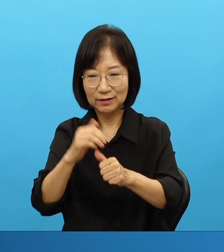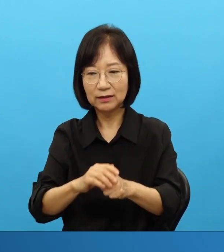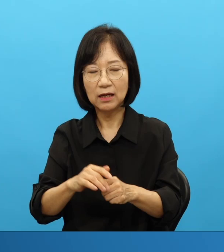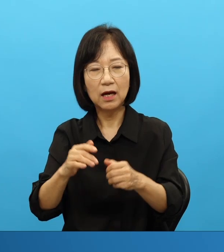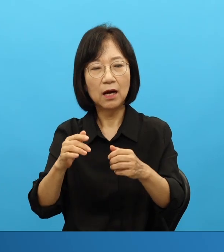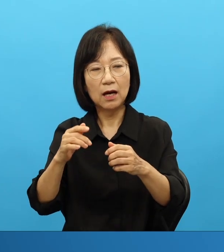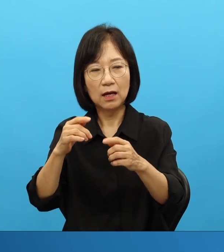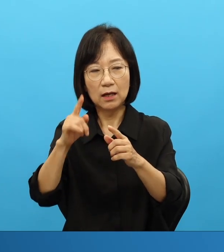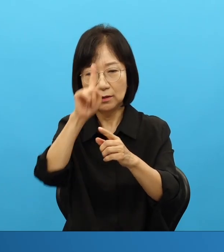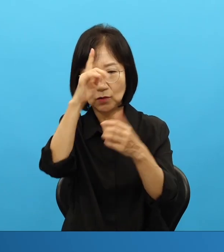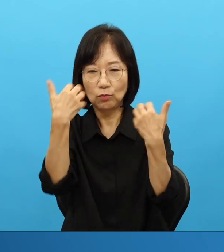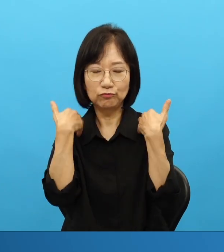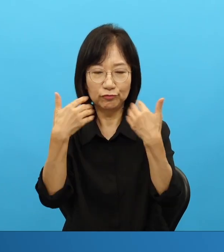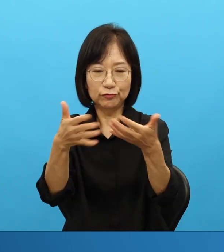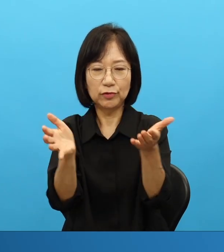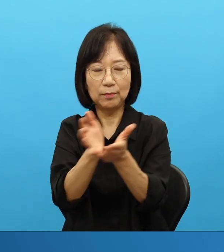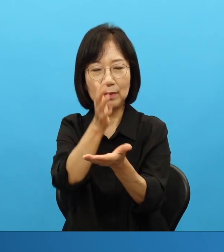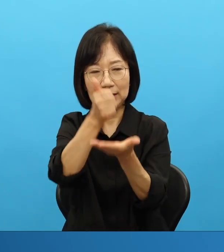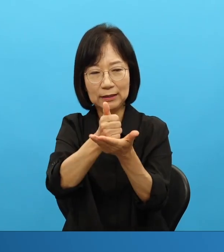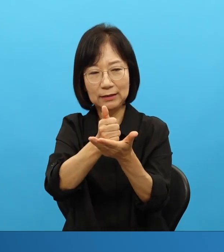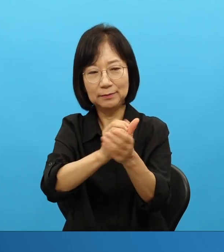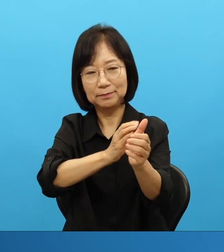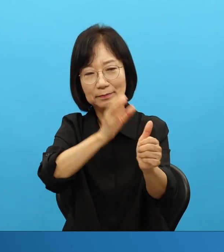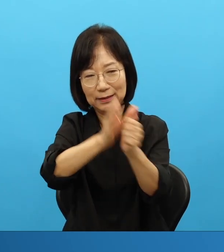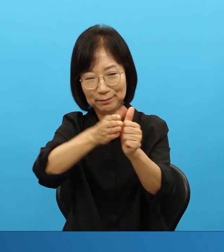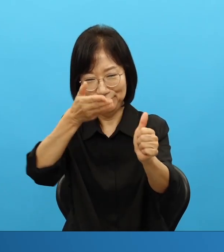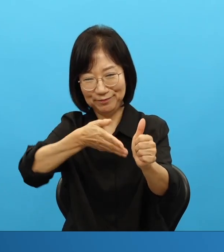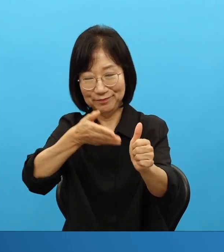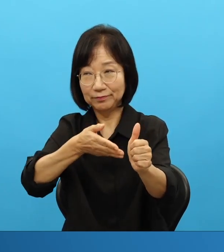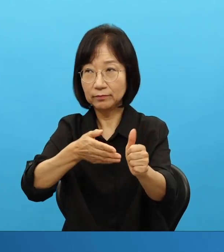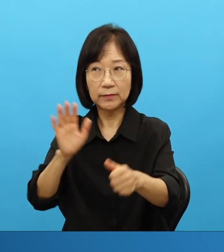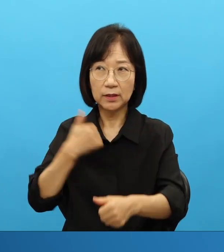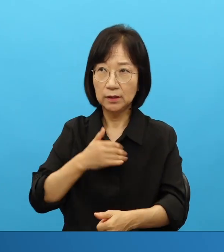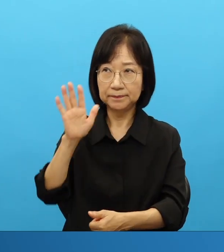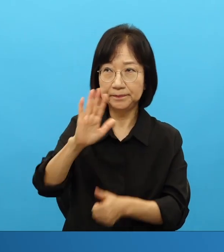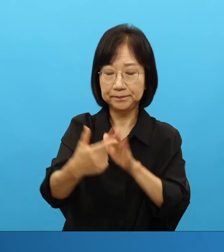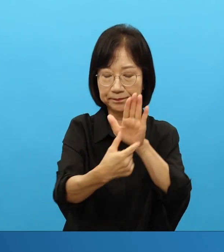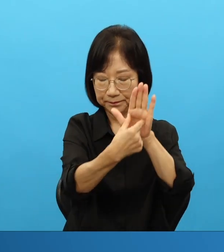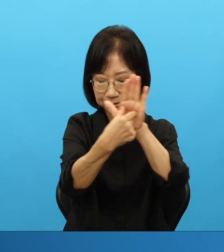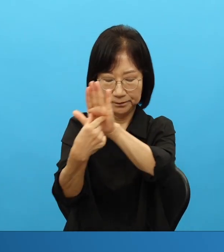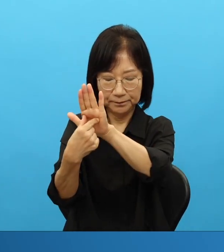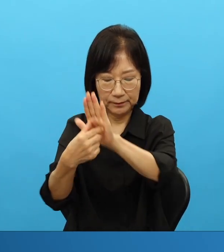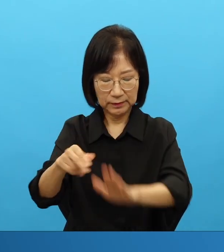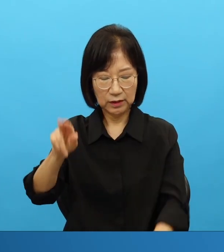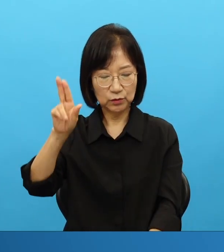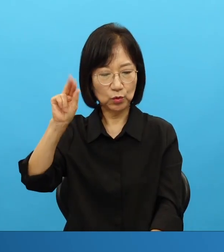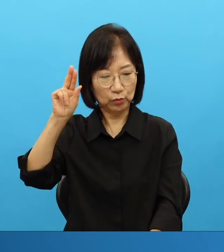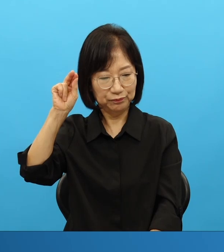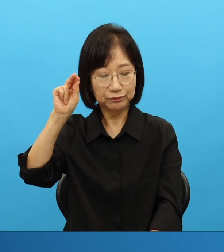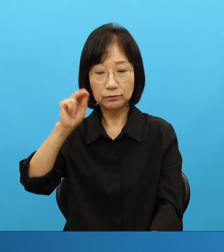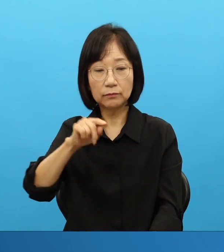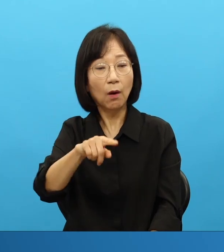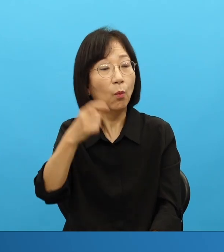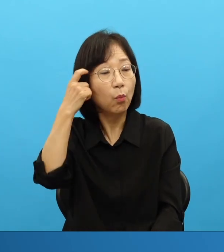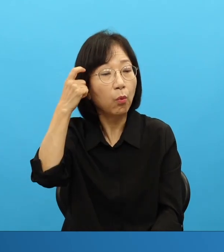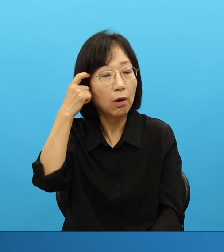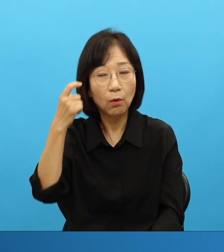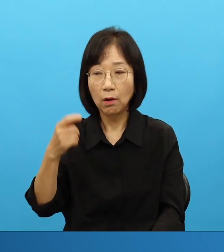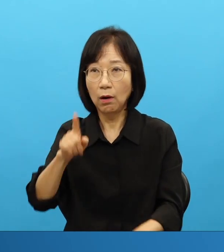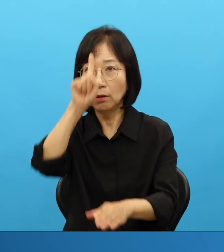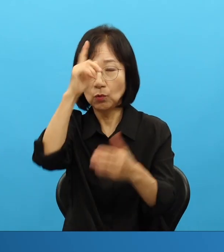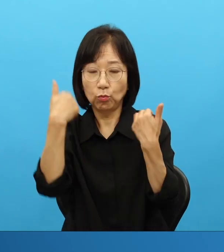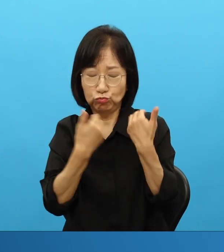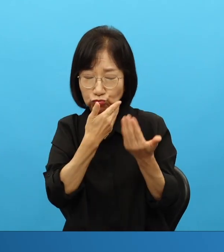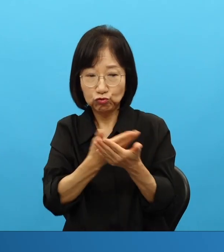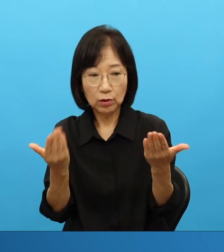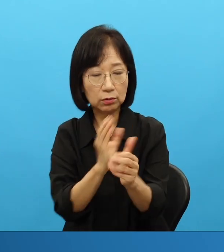one of the government ministers. 와나메이커가 단번에 할 수 없다고 그래요. And Wanamaker said no. 그 이유를 물어서 왜 할 수 없냐? The president asked, what's